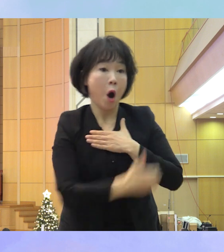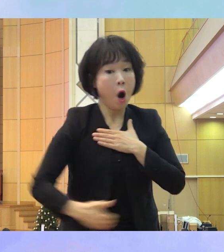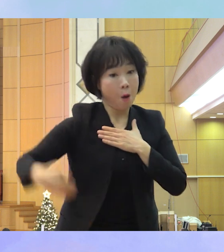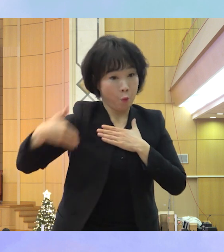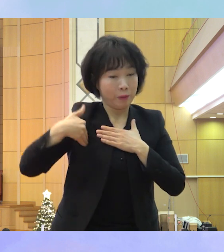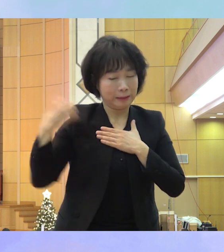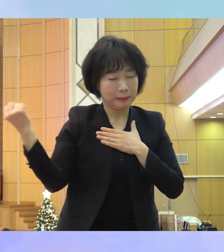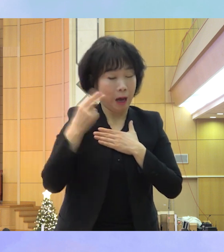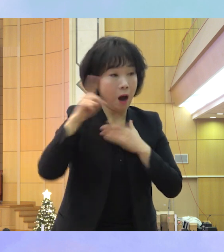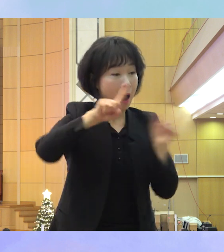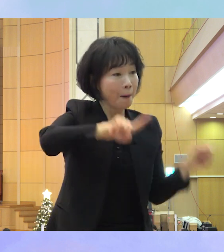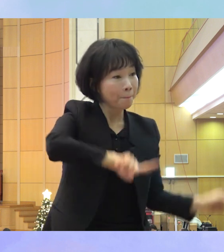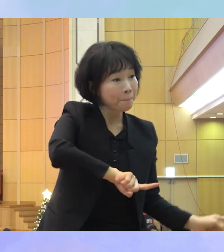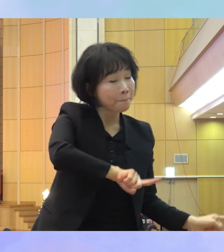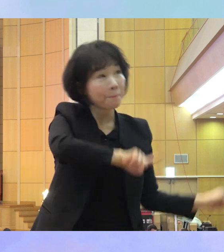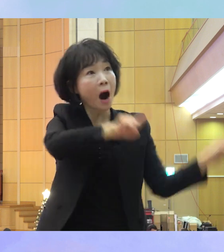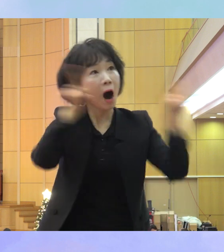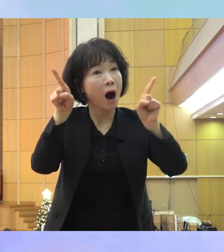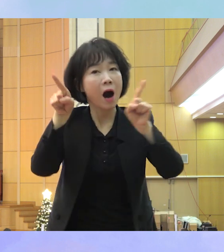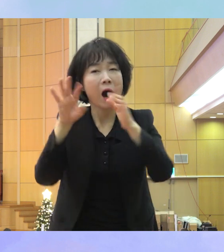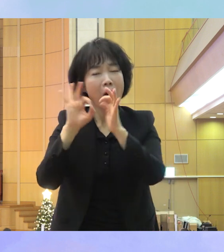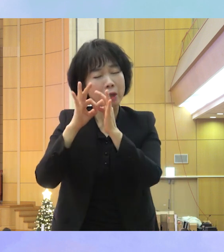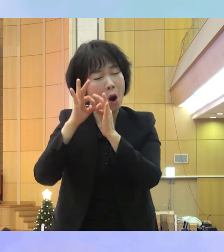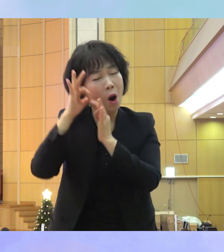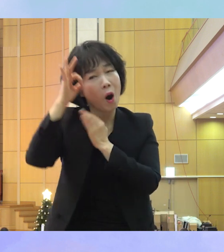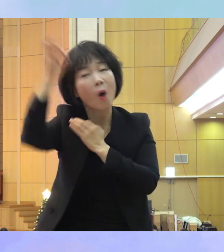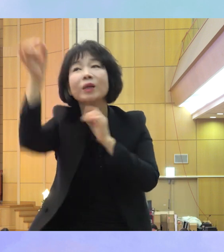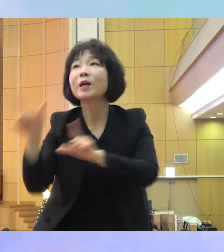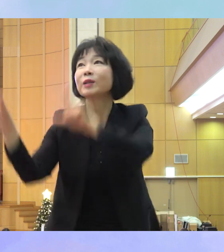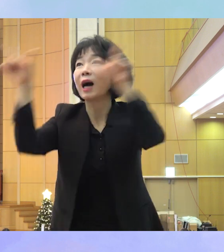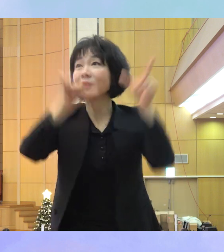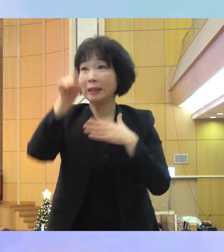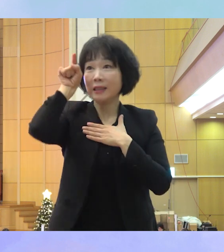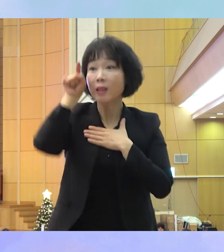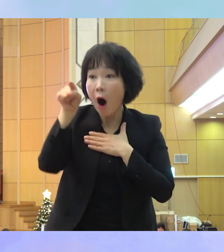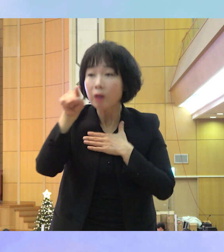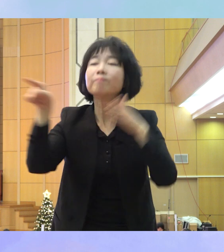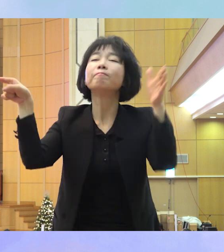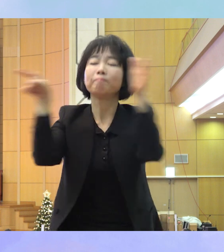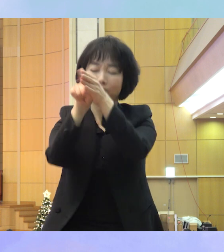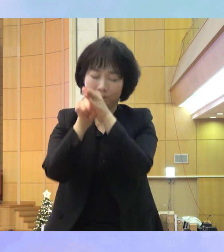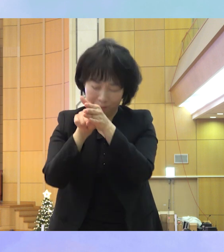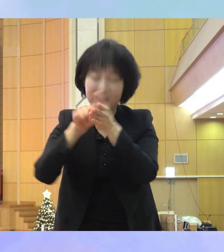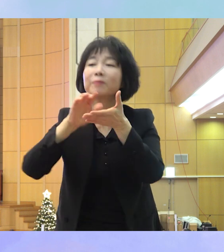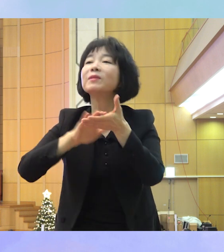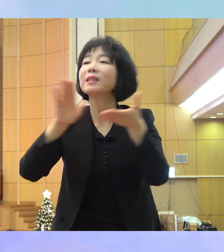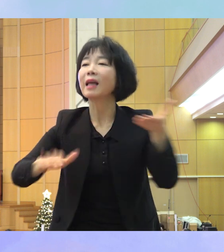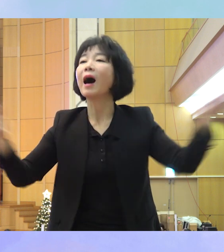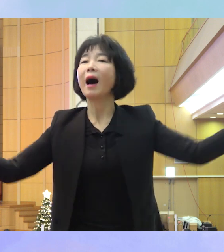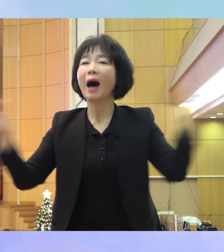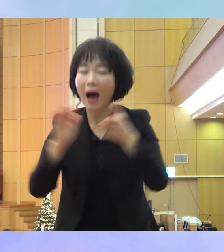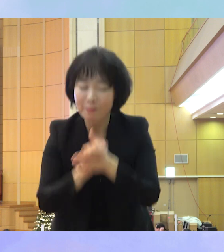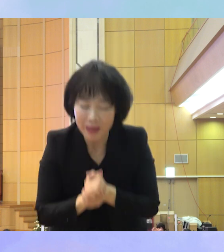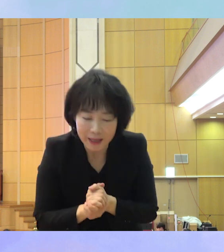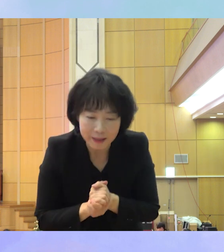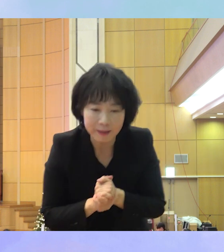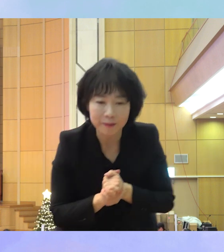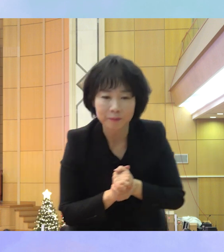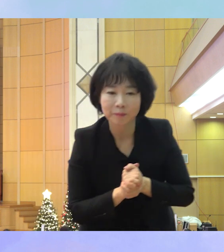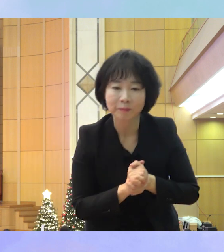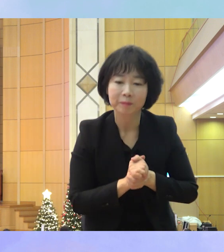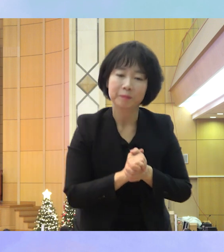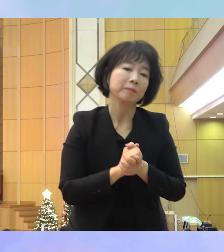주시는 것과 몸이 다시 사는 것과 영원히 사는 것을 믿사옵나이다.